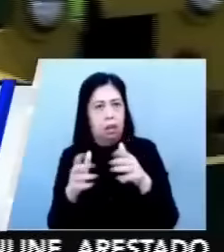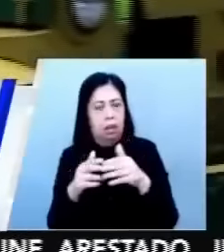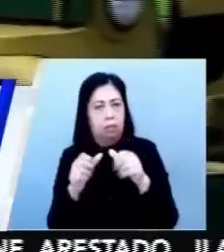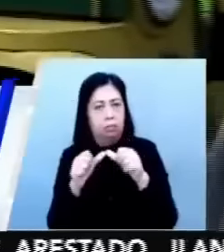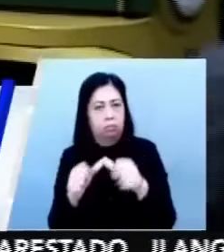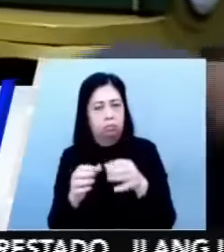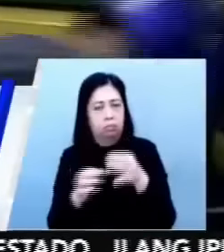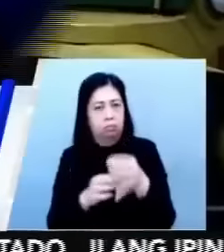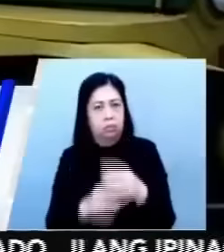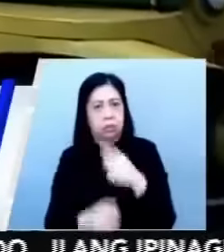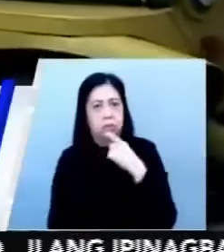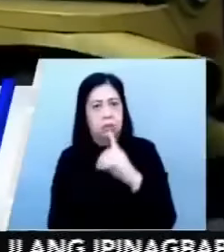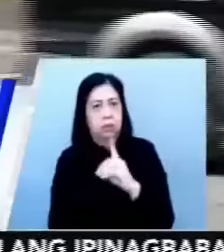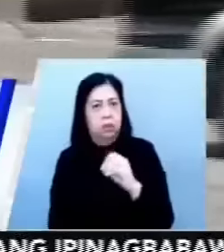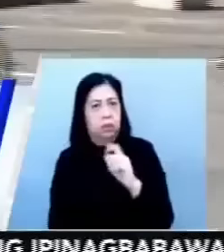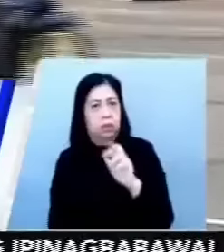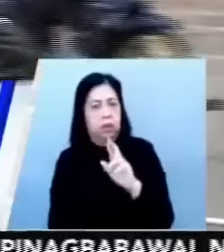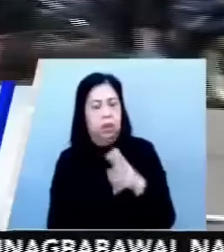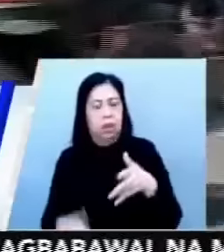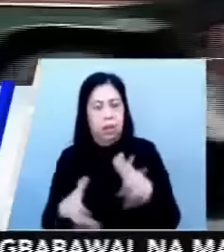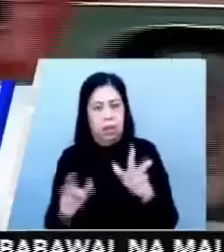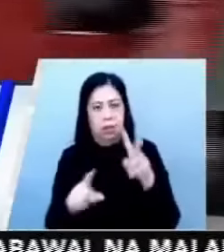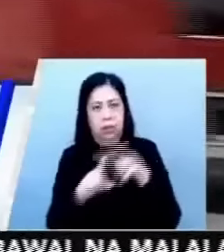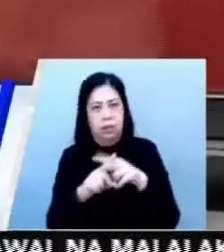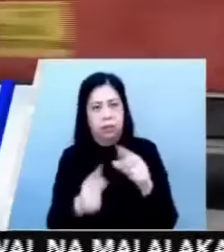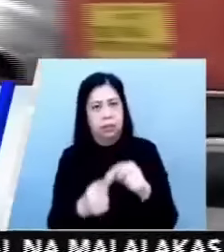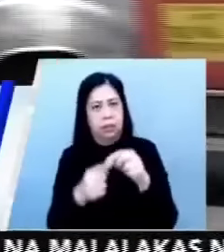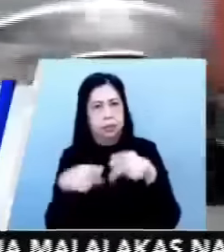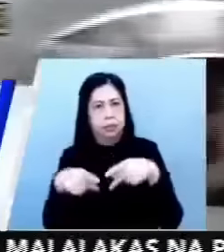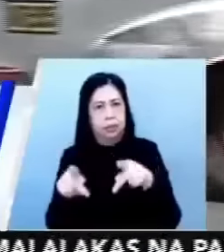DOTR, papayagan nilang mag-apply ng special permit ang mga